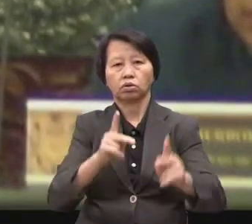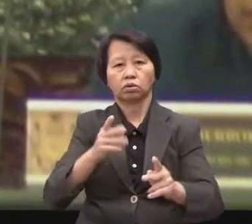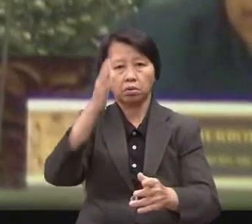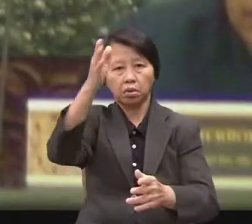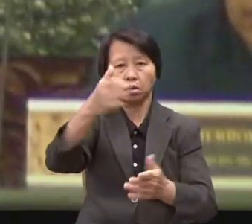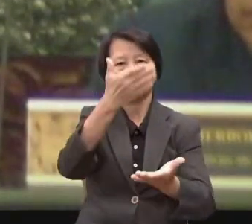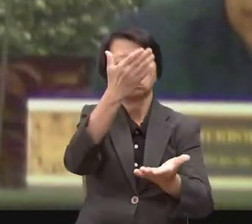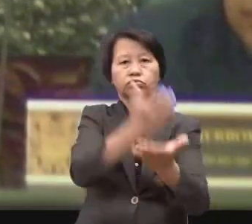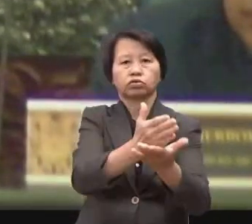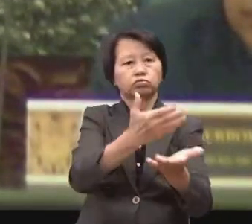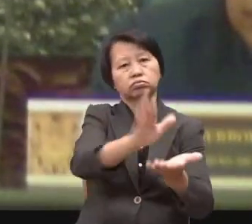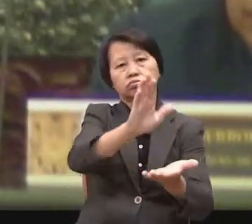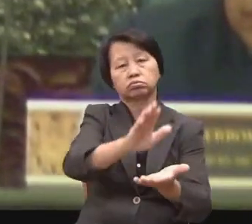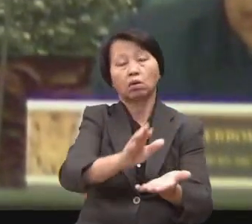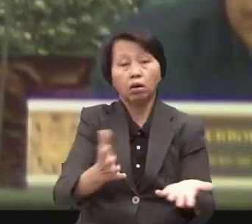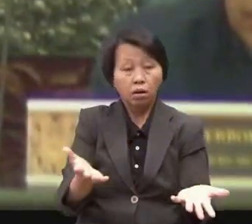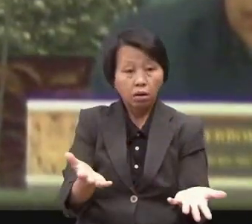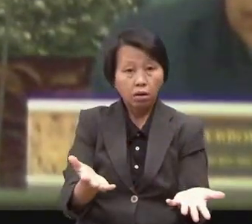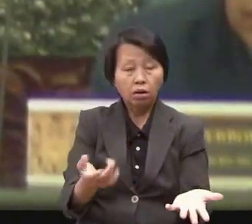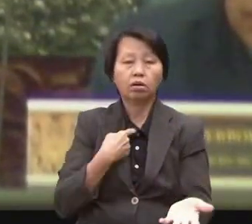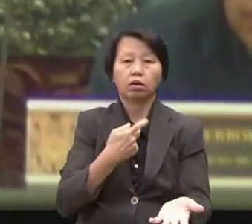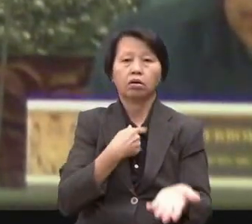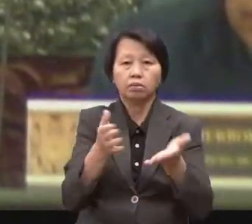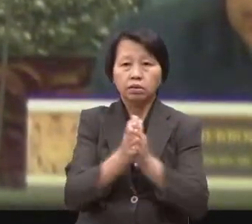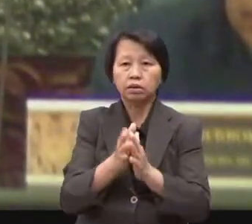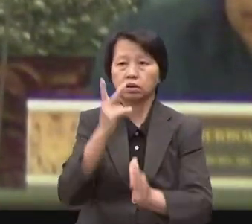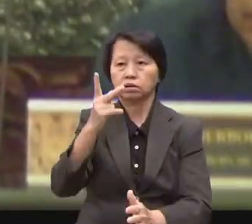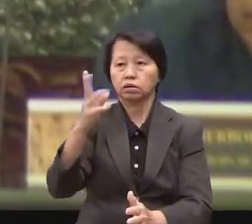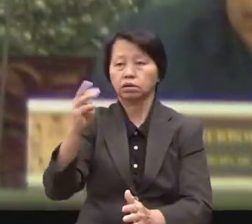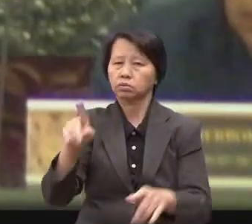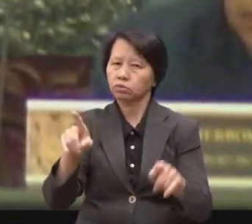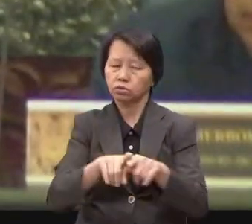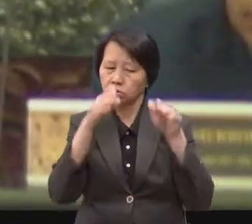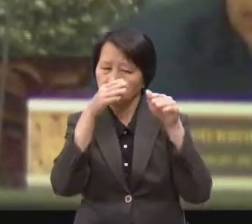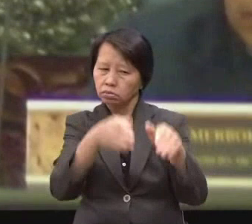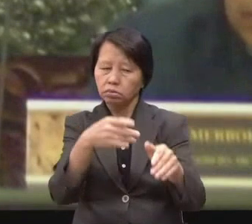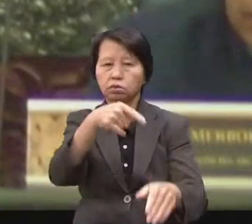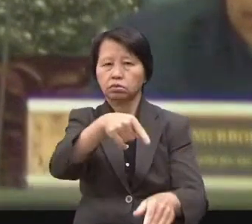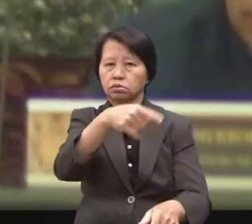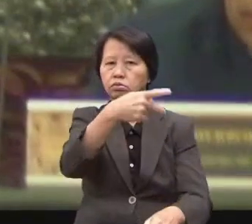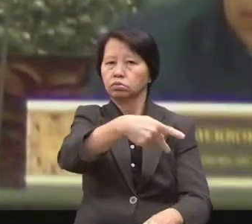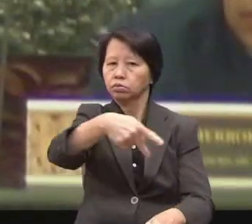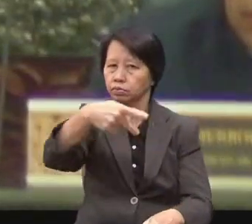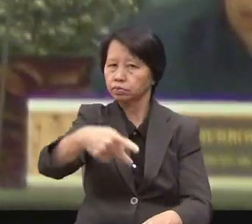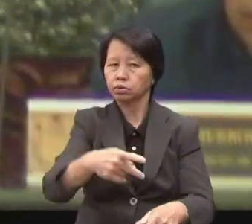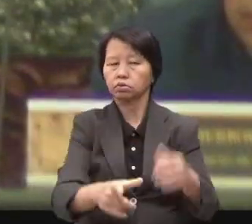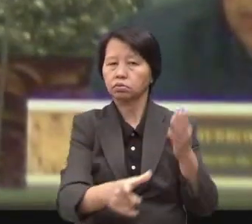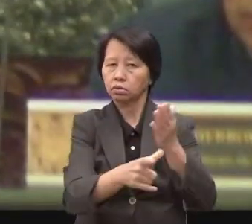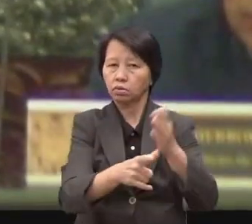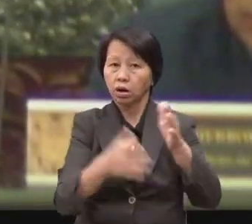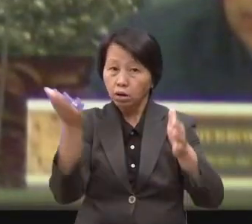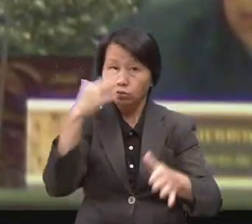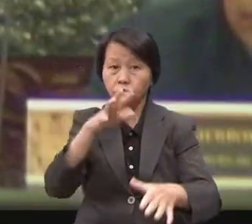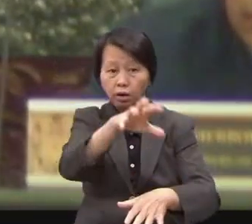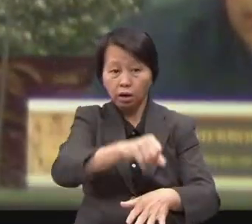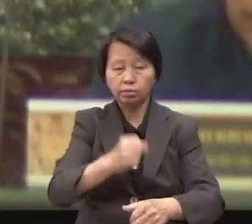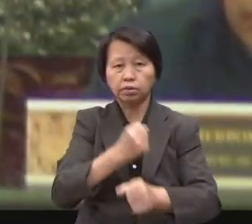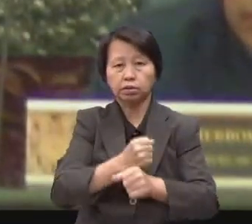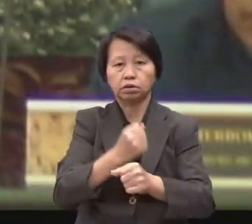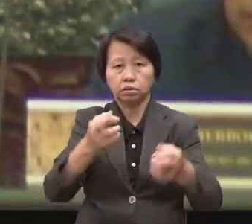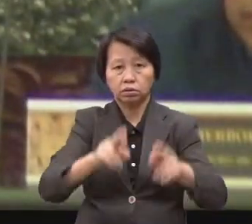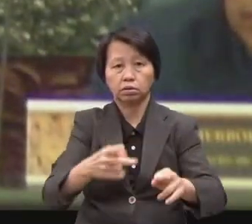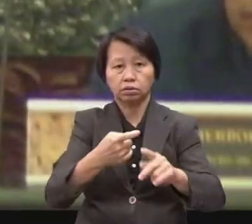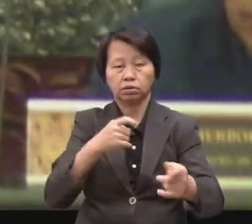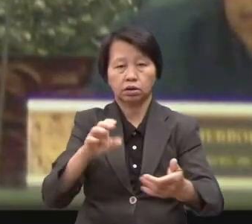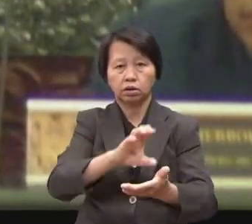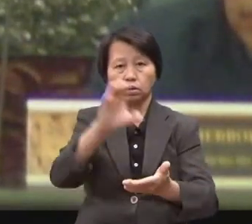di kita minta supaya mereka yang diambil bekerja secara kontrak yang datang dari